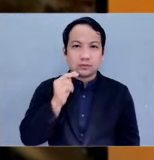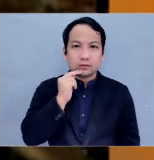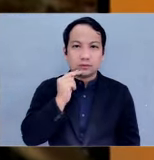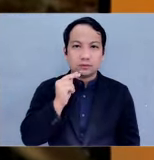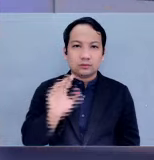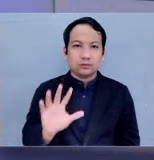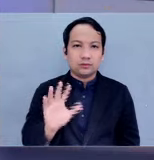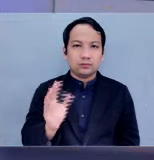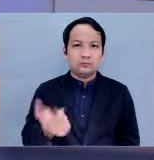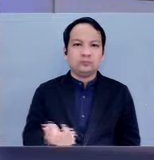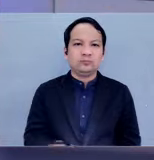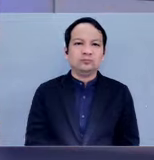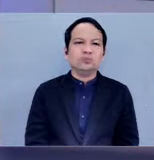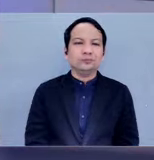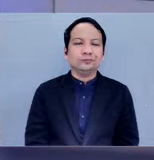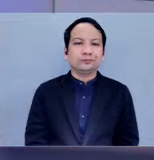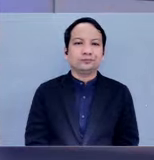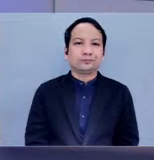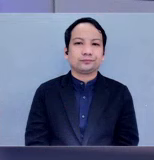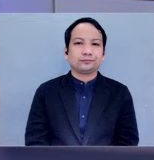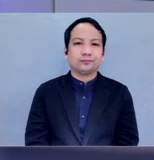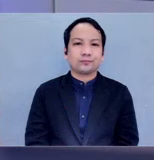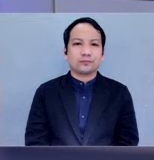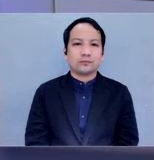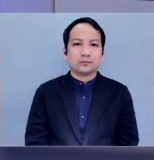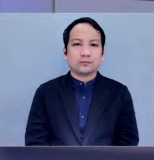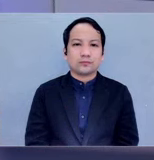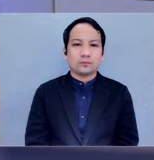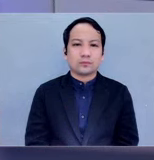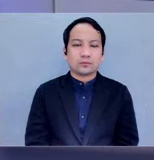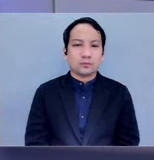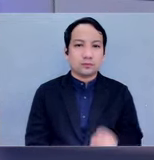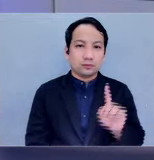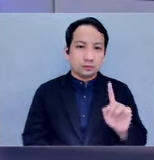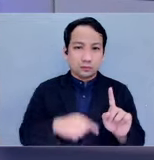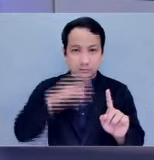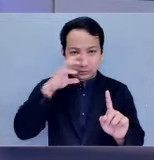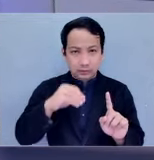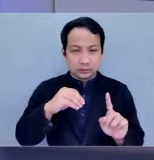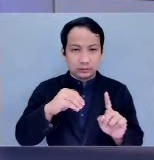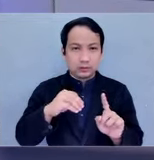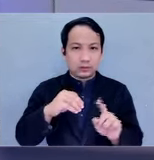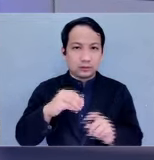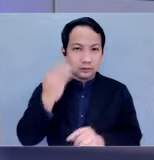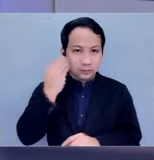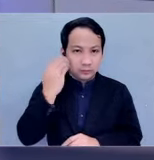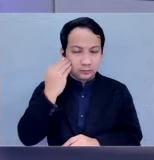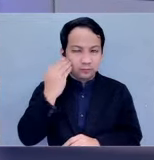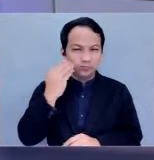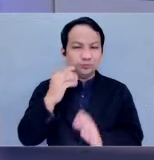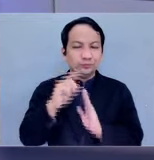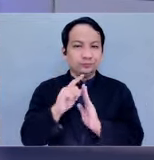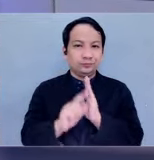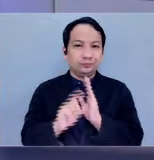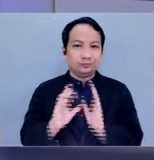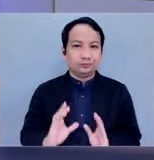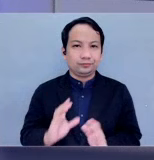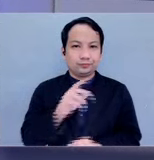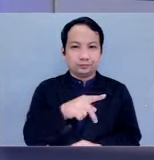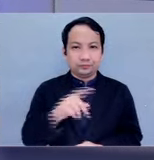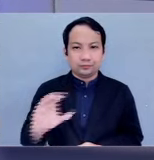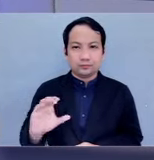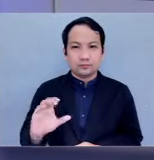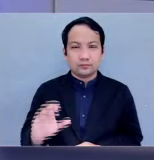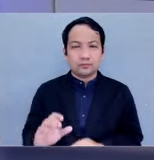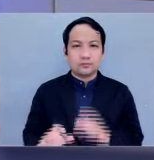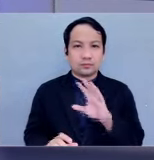News 5! Sa kulungan ng bagsak ng isang lalaking nagpanggap na abogado sa Pasay, ang suspect, higit kalahating milyong piso